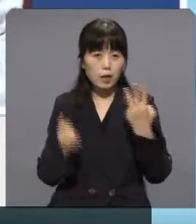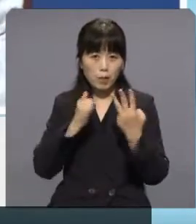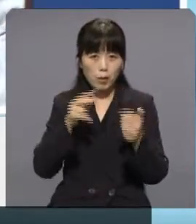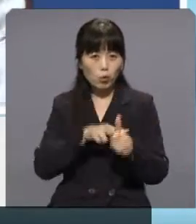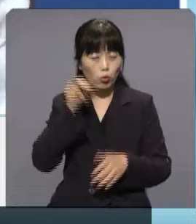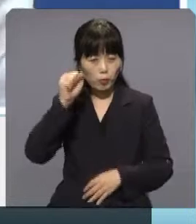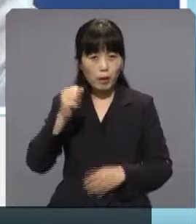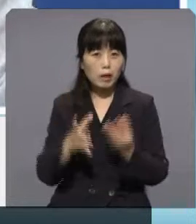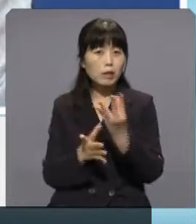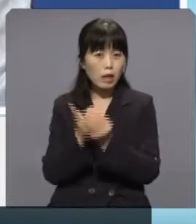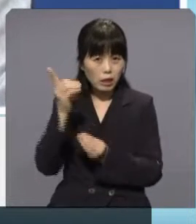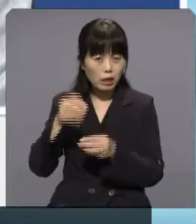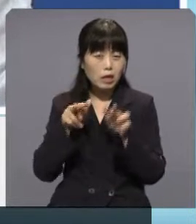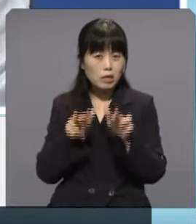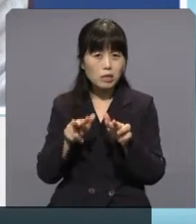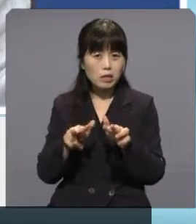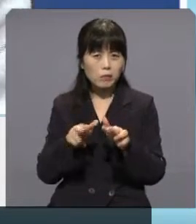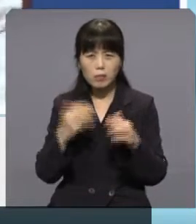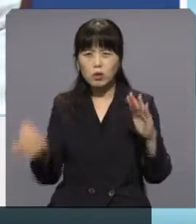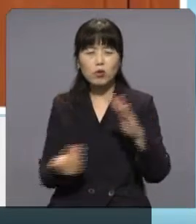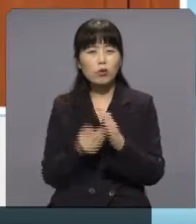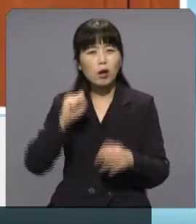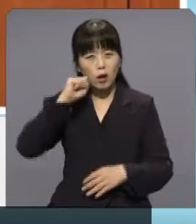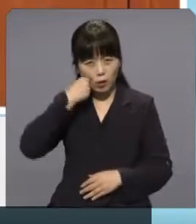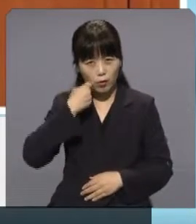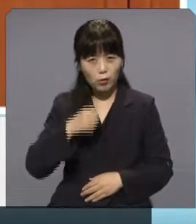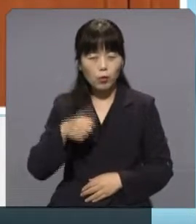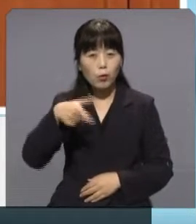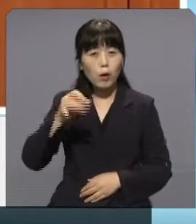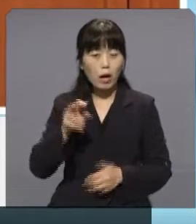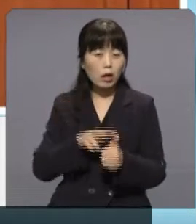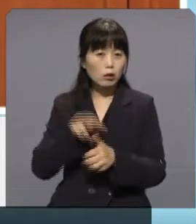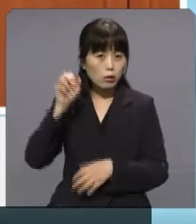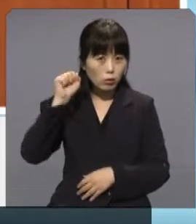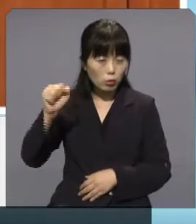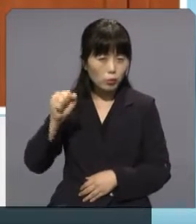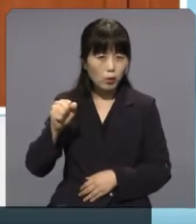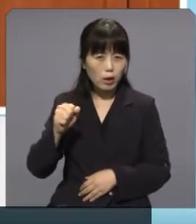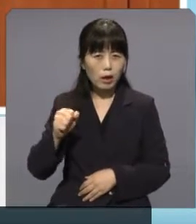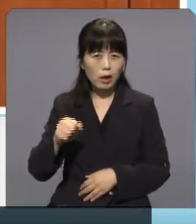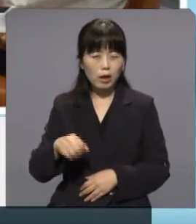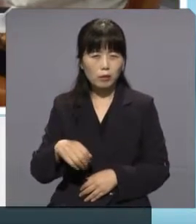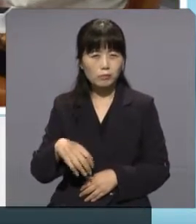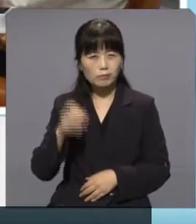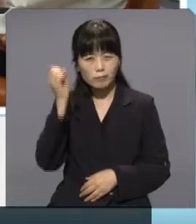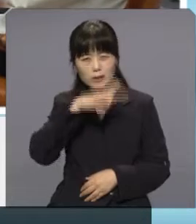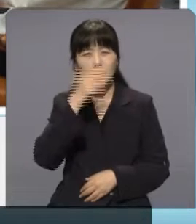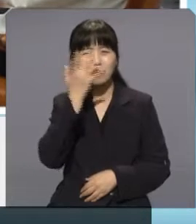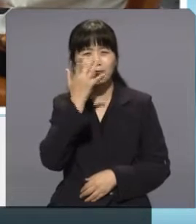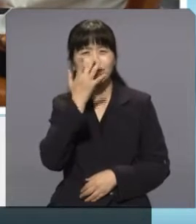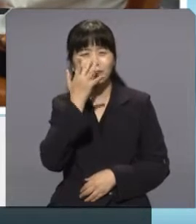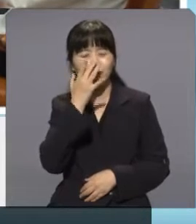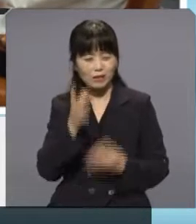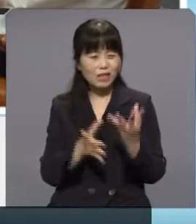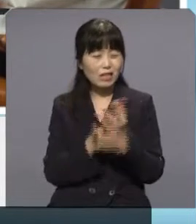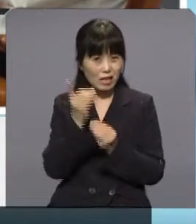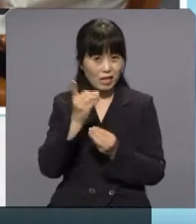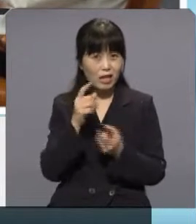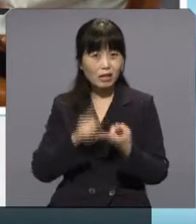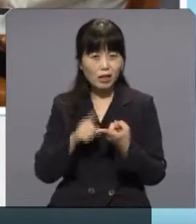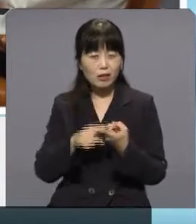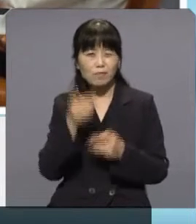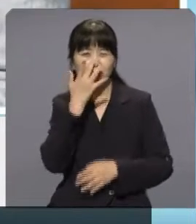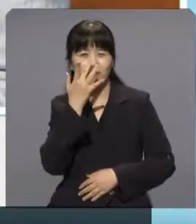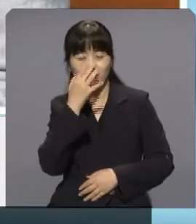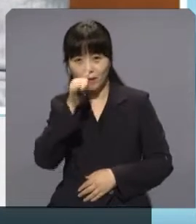있는데 단일화도 지금 당장 이루어지긴 좀 어려울 것 같습니다. 강훈식 의원이 상당히 좀 미온적이에요. 지금 당장의 단일화에 대해서. 그러니까